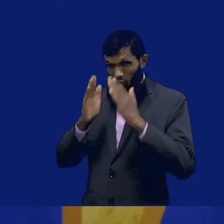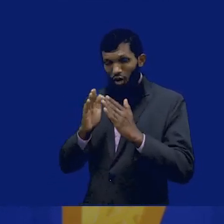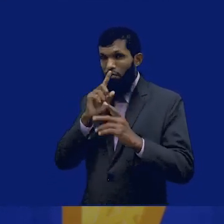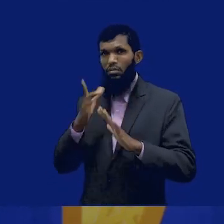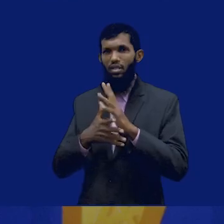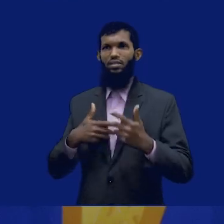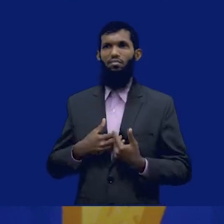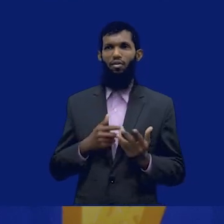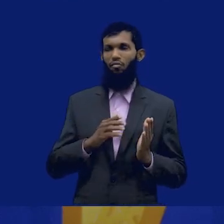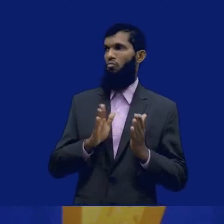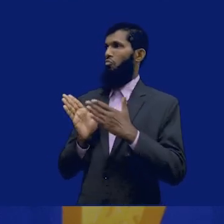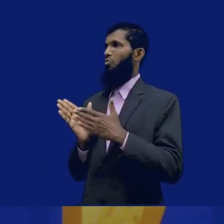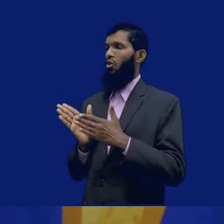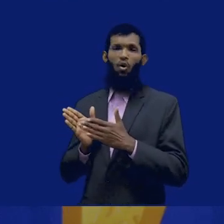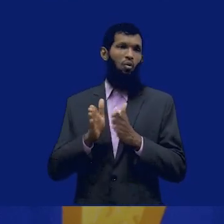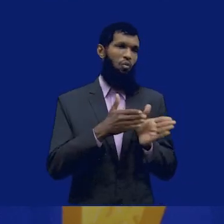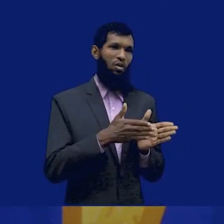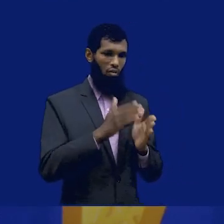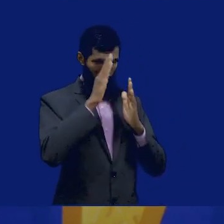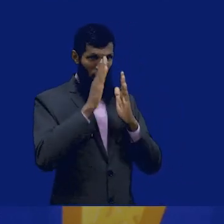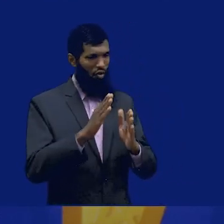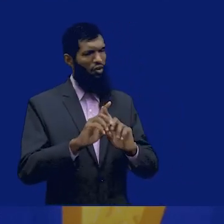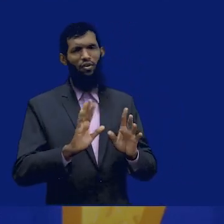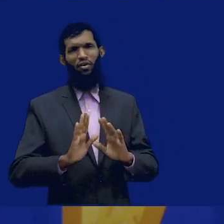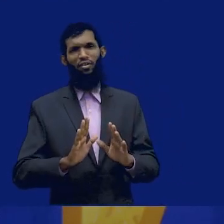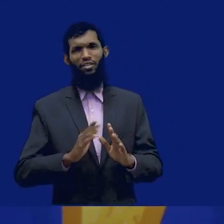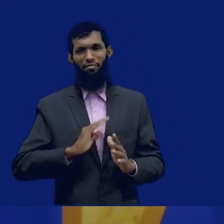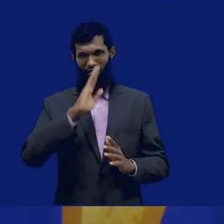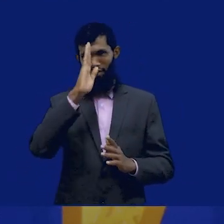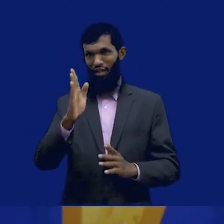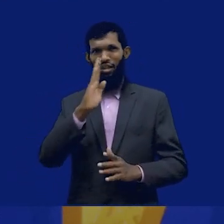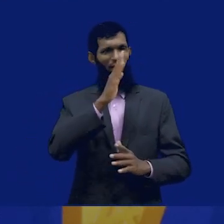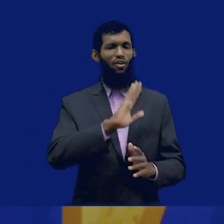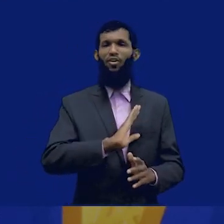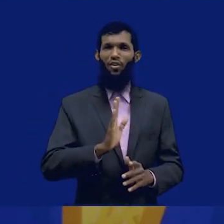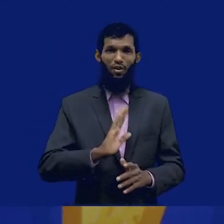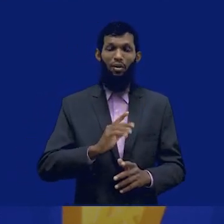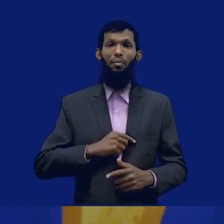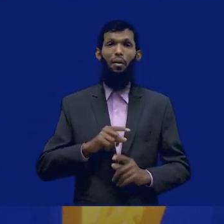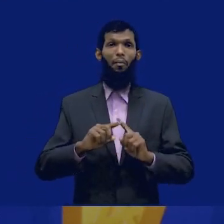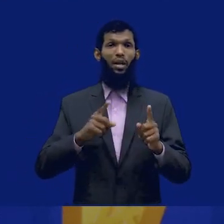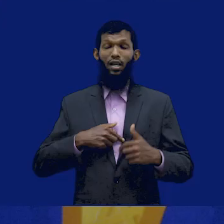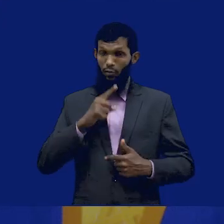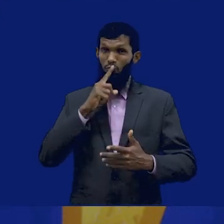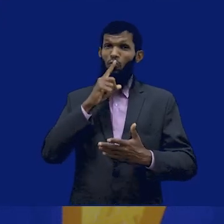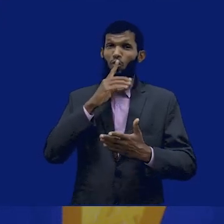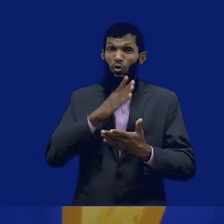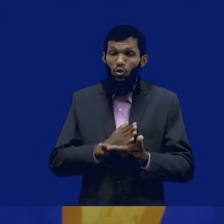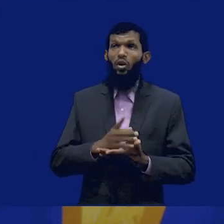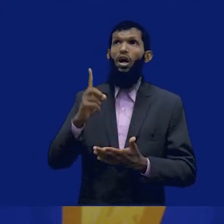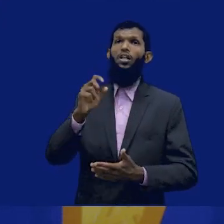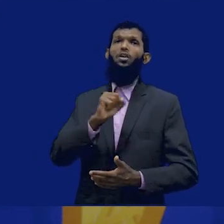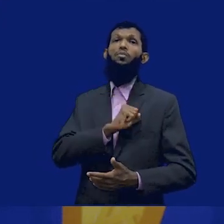there from the east to the west. Rather, وَلَكِنَّ الْبِرُّ مَنْ